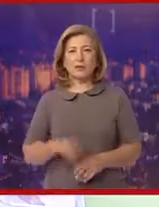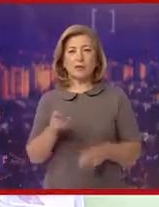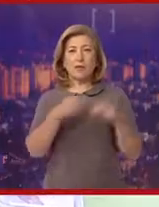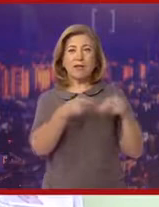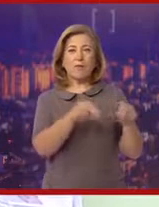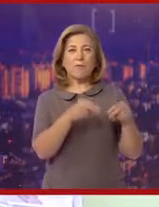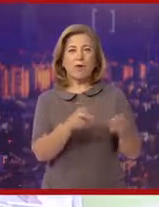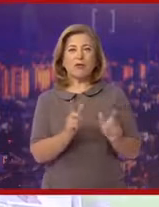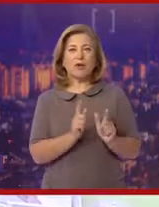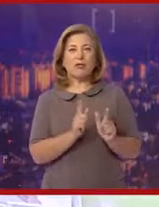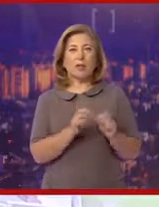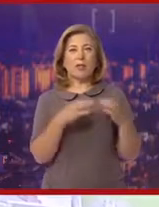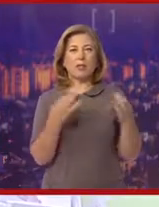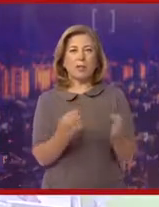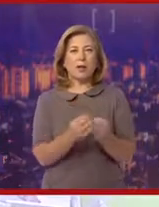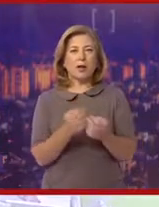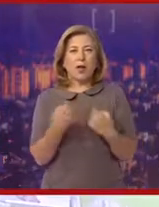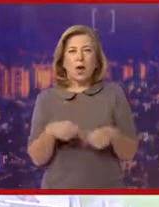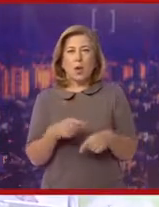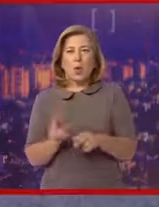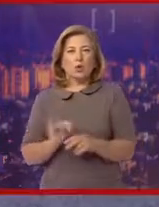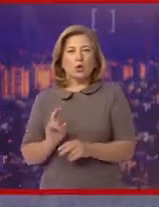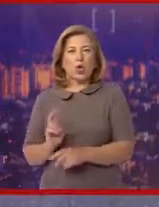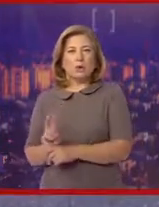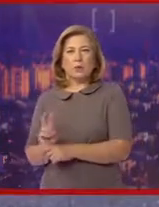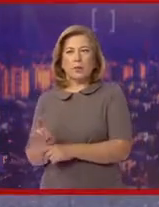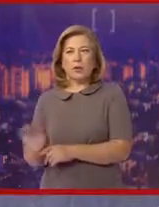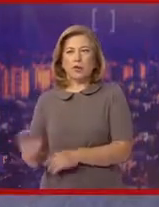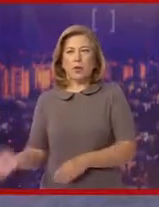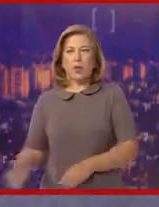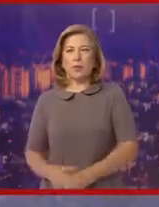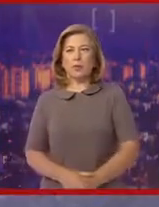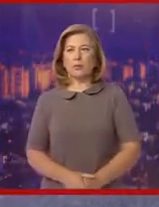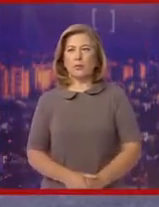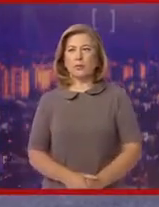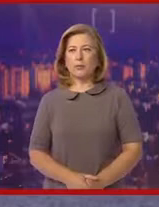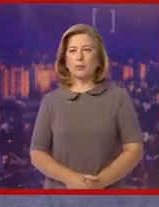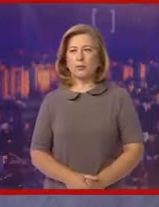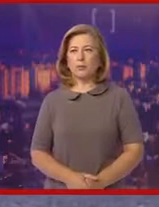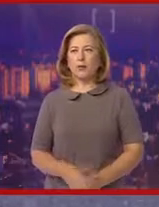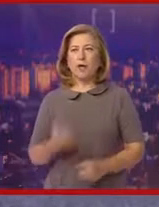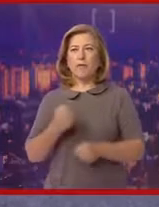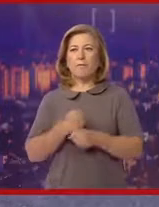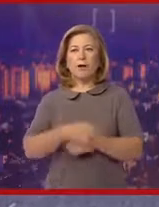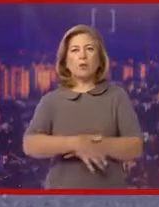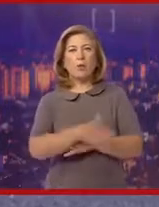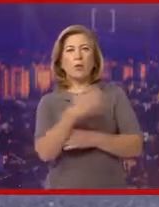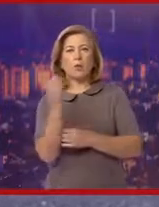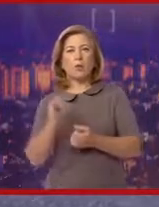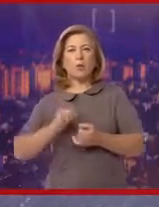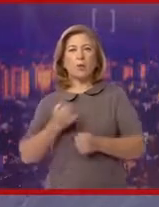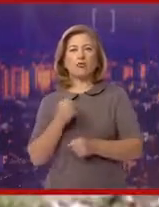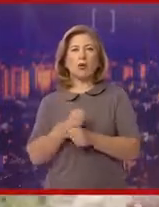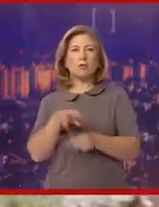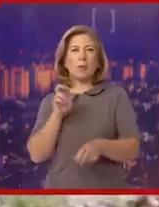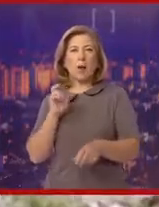mult așteptată de părinții care nu au cu cine să-și lase copiii. Facem un curcubeu și am făcut un copac